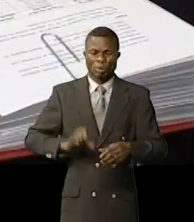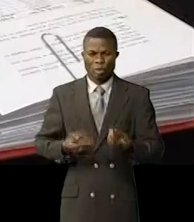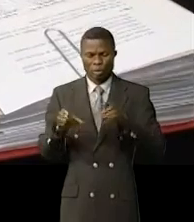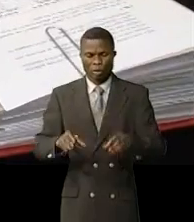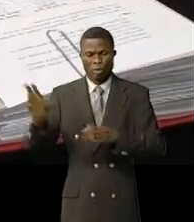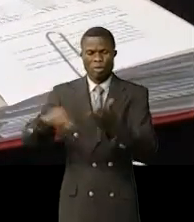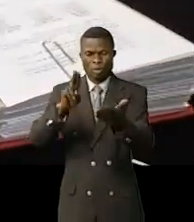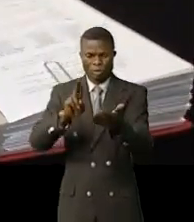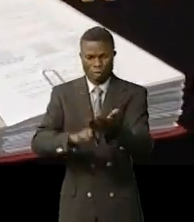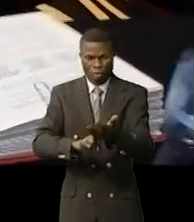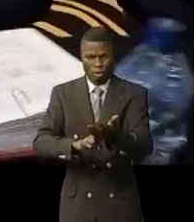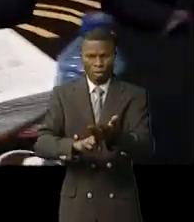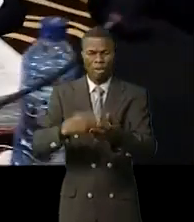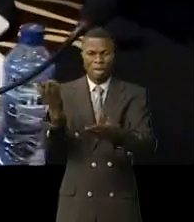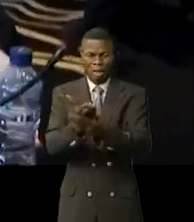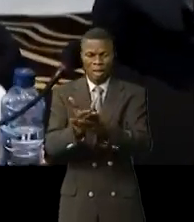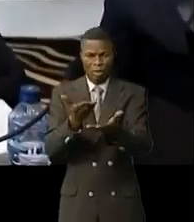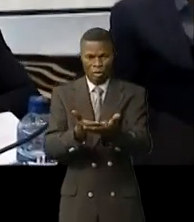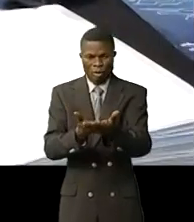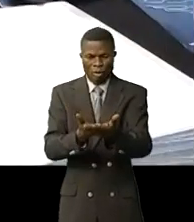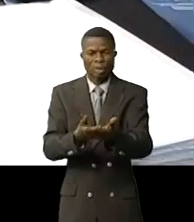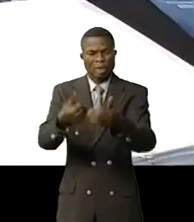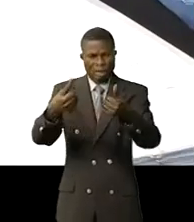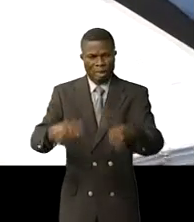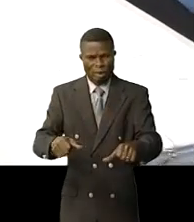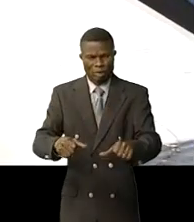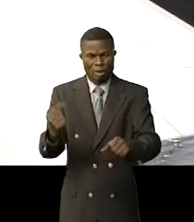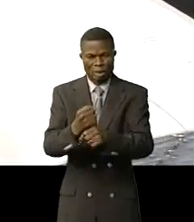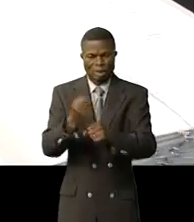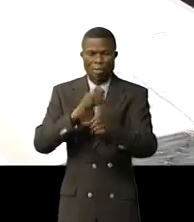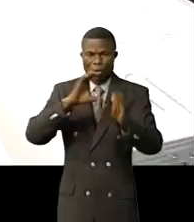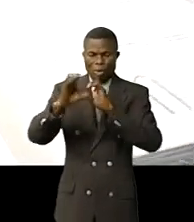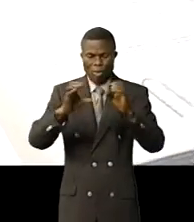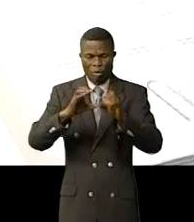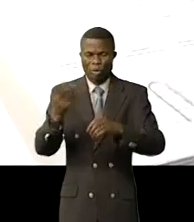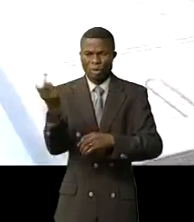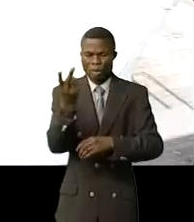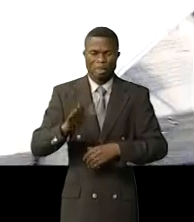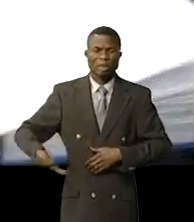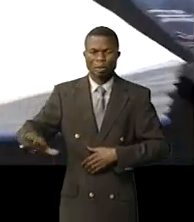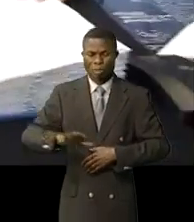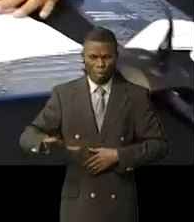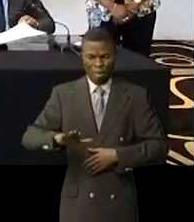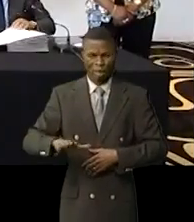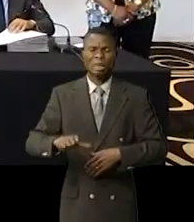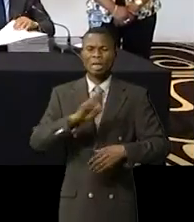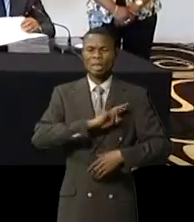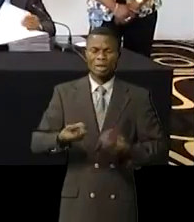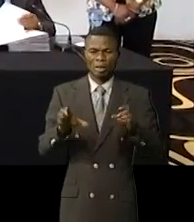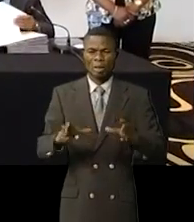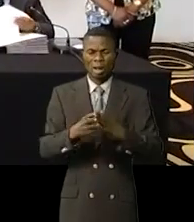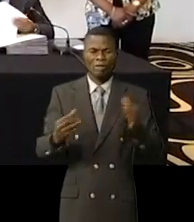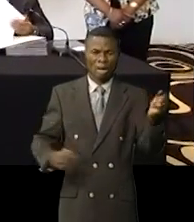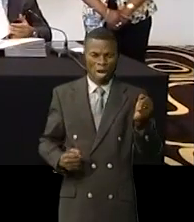leur signature au bas du document qui va désormais réguler les services de communication électronique entre la République démocratique du Congo